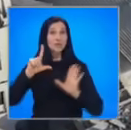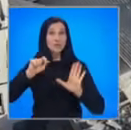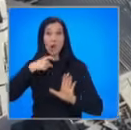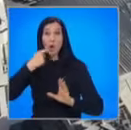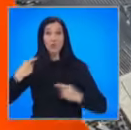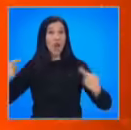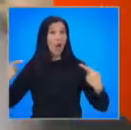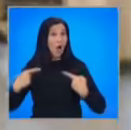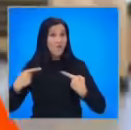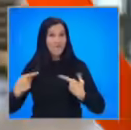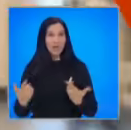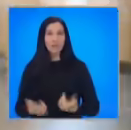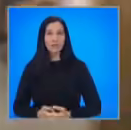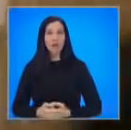конфликт.